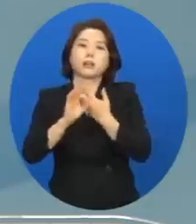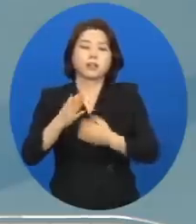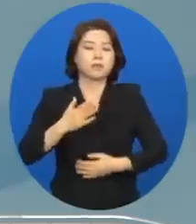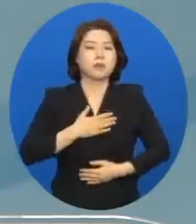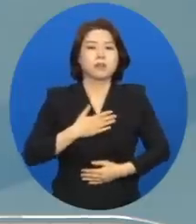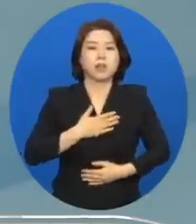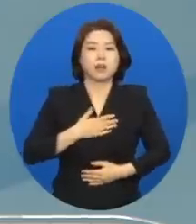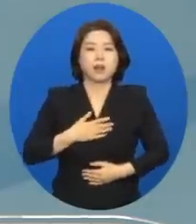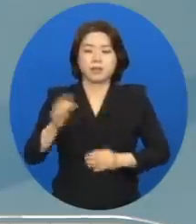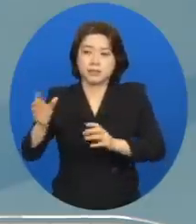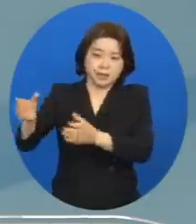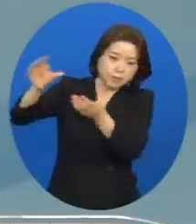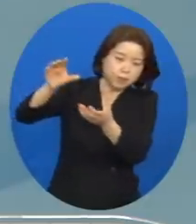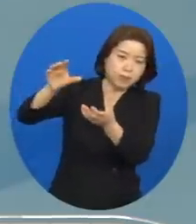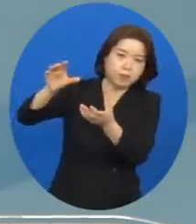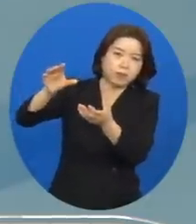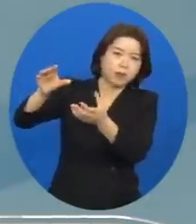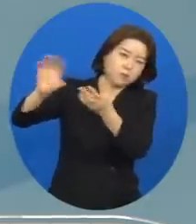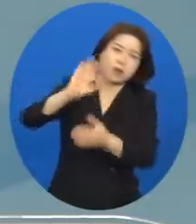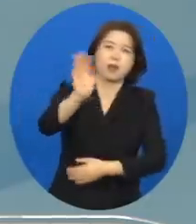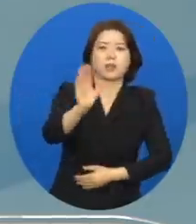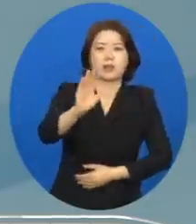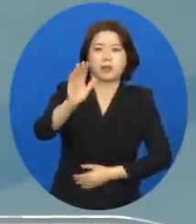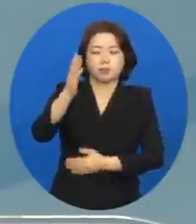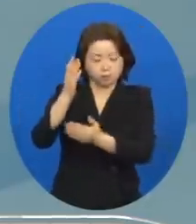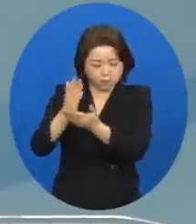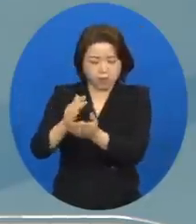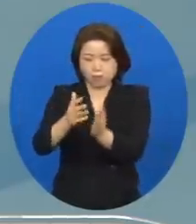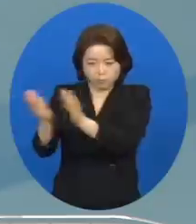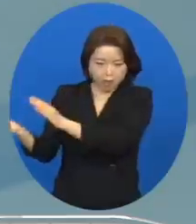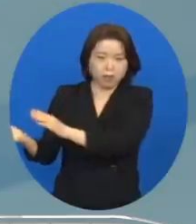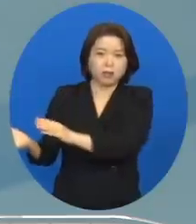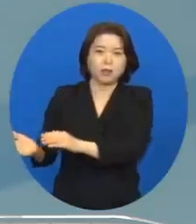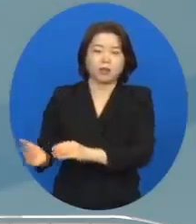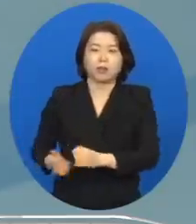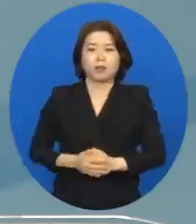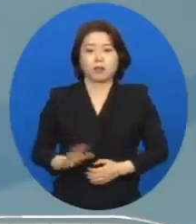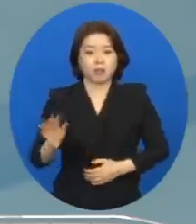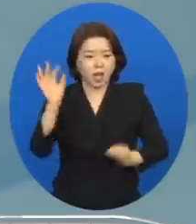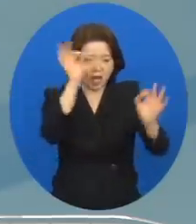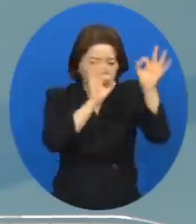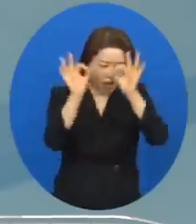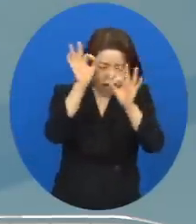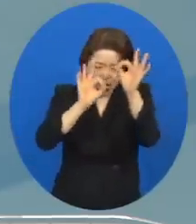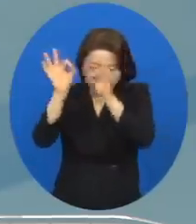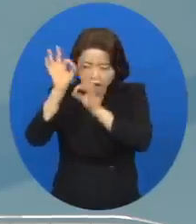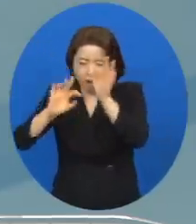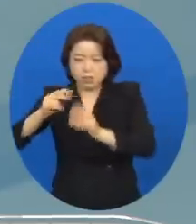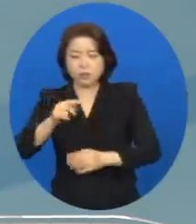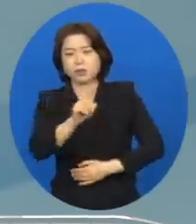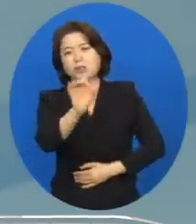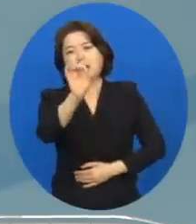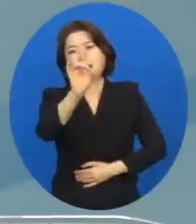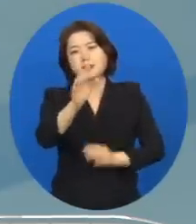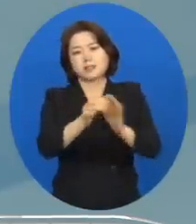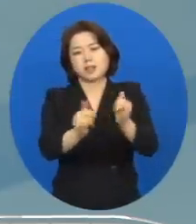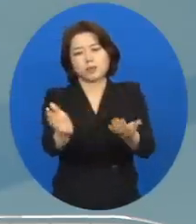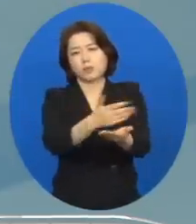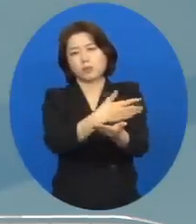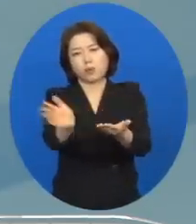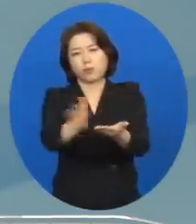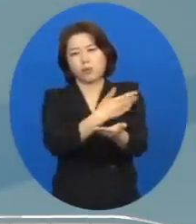내가 이 진노의 잔을 붓지 않았을 것이다. 그런데 아무리 찾고 찾아도 그 한 사람이 없었다는